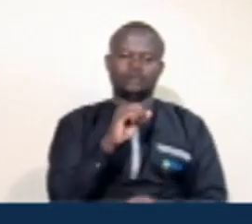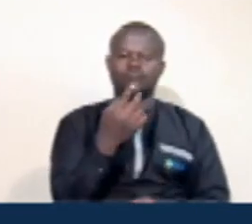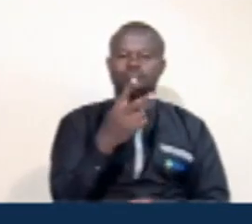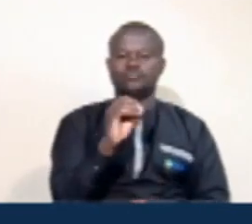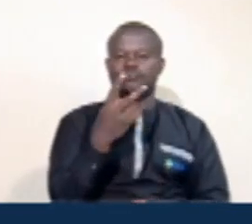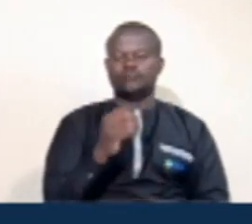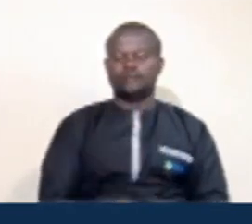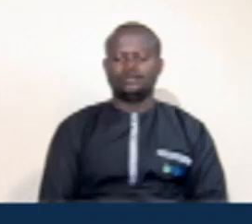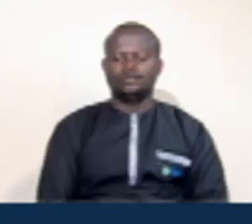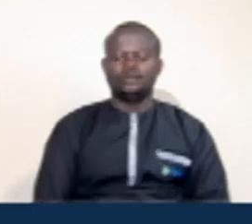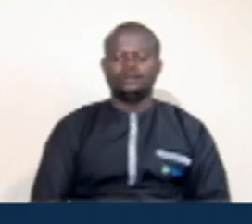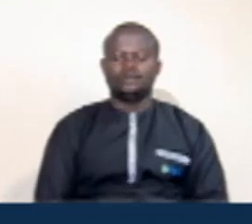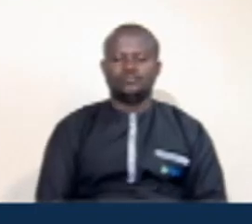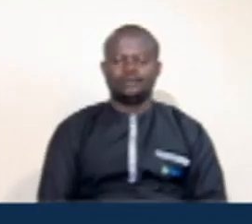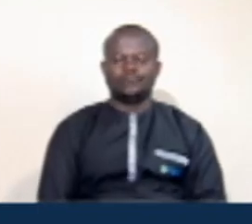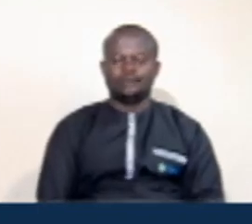2020.